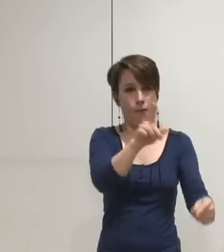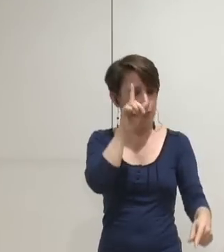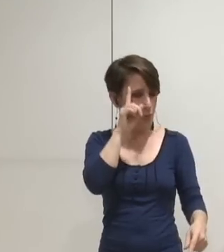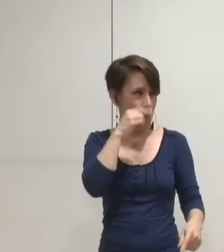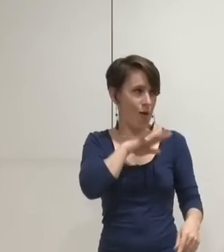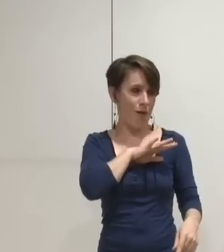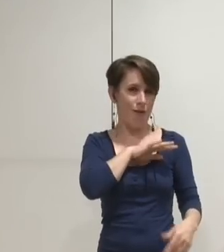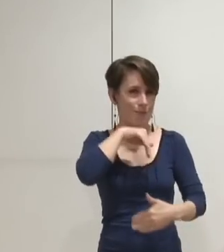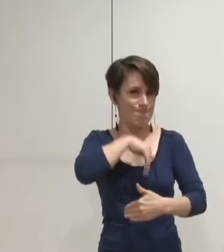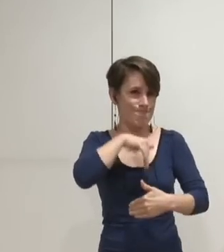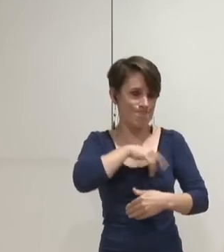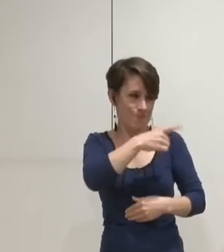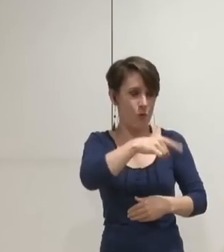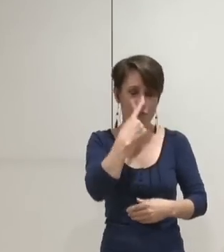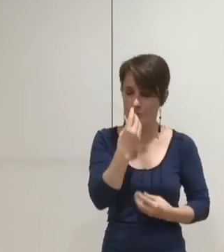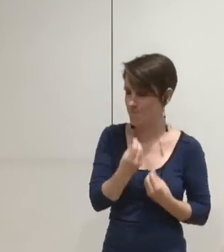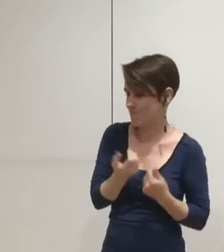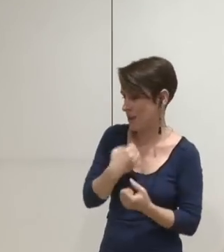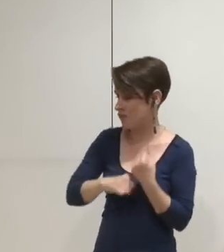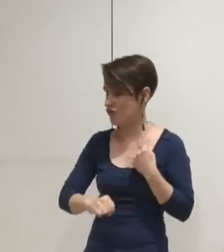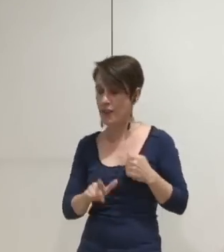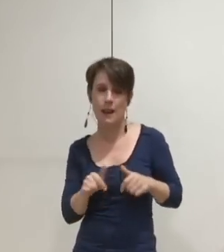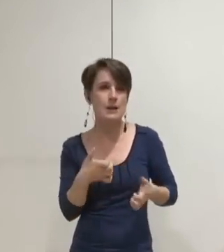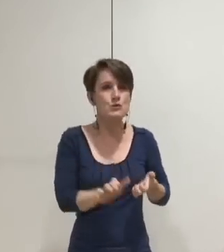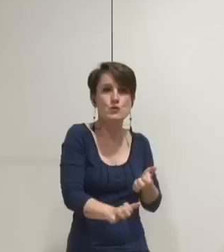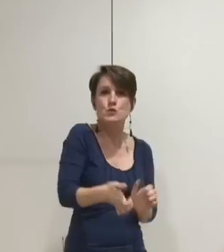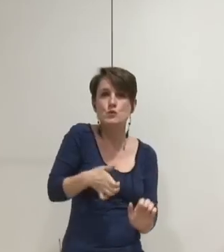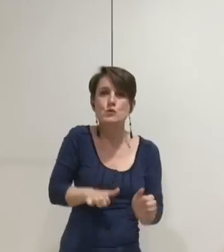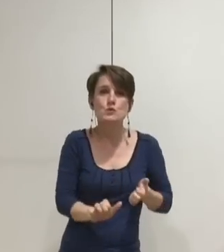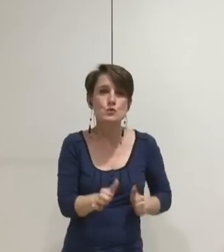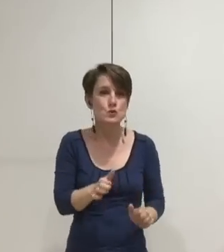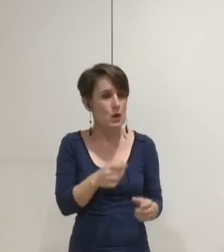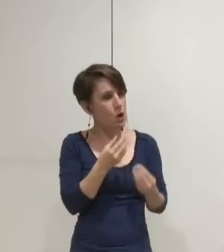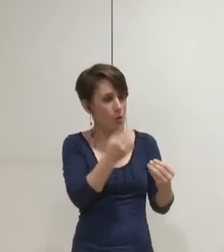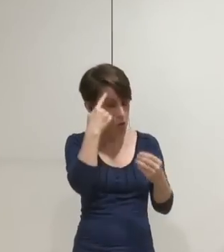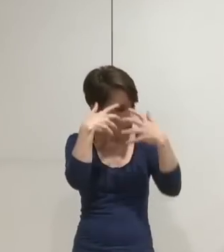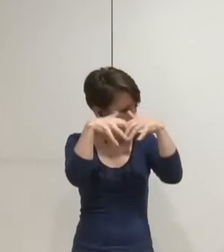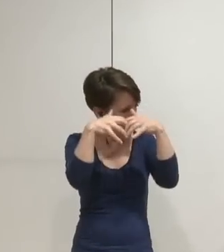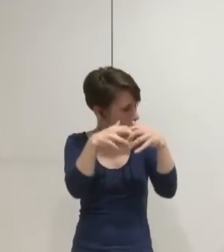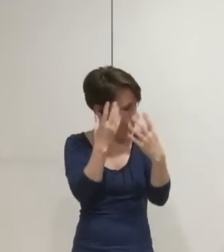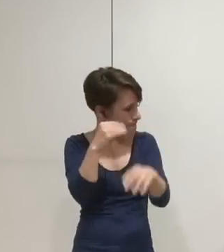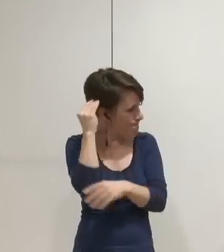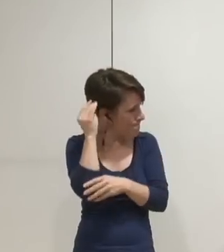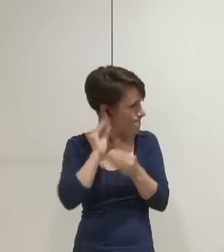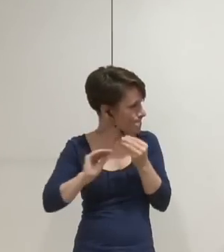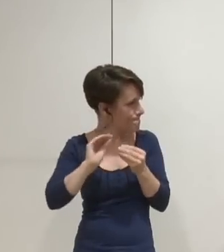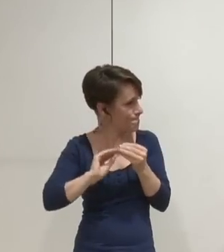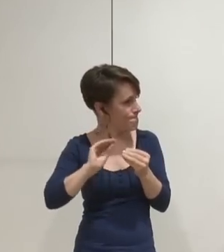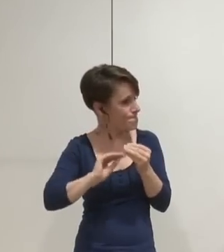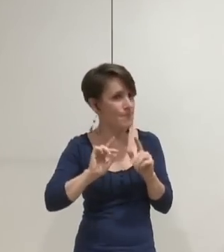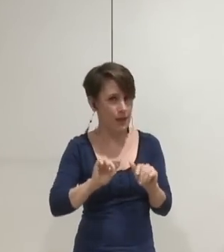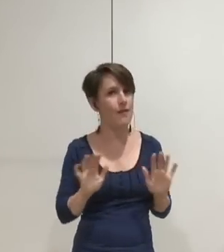aux entournures elle vous pose et vous le savez de très nombreuses questions l'élément de ce nouvel